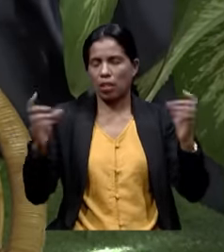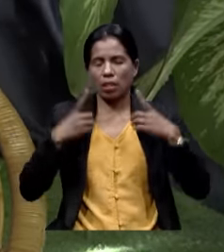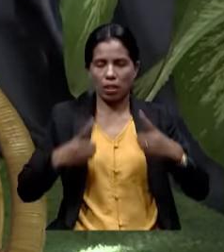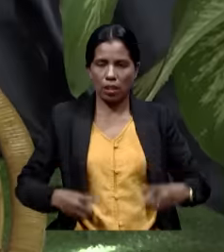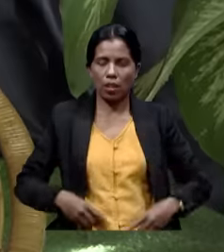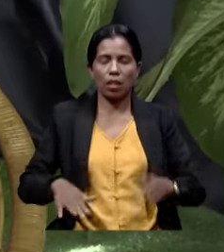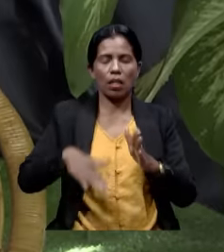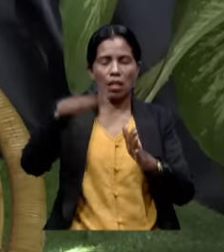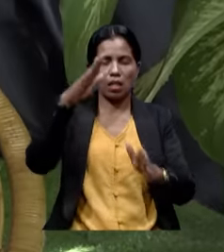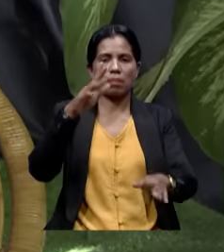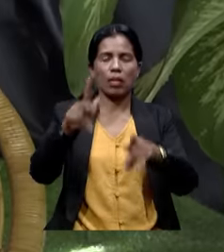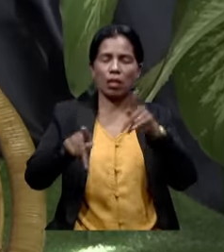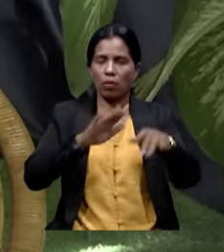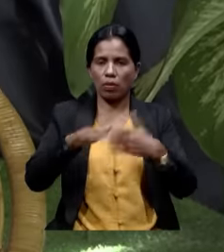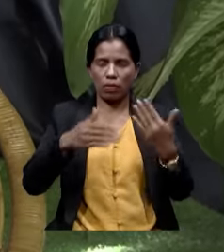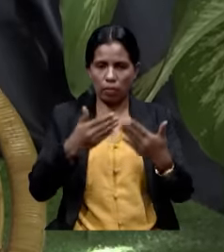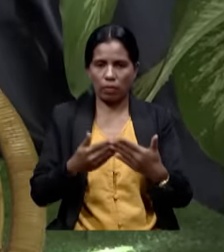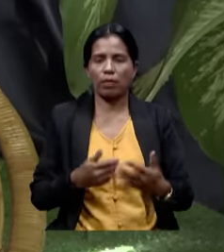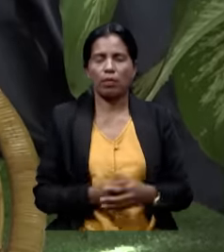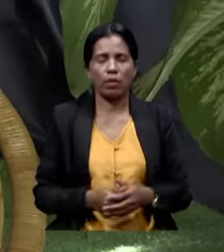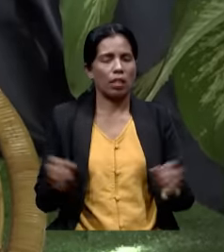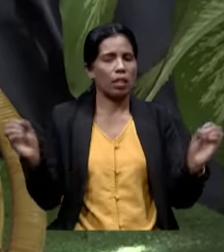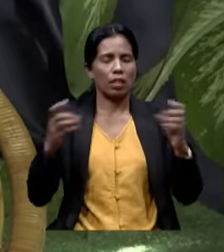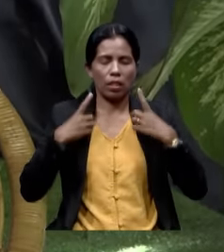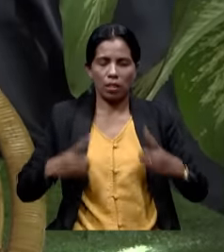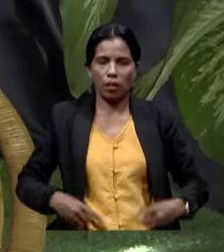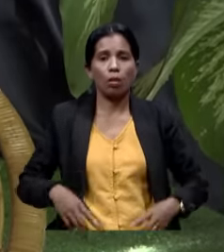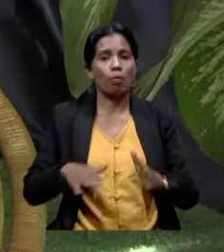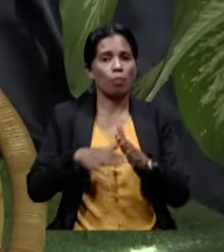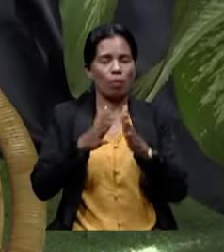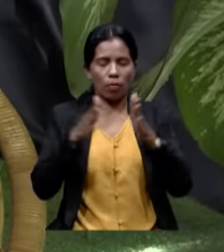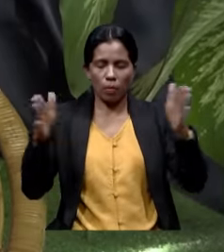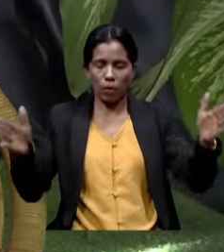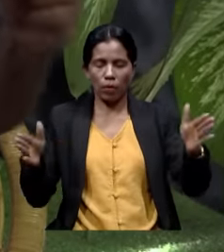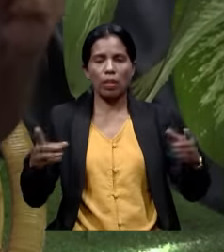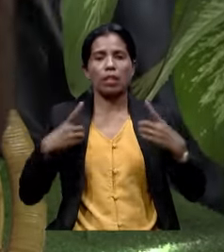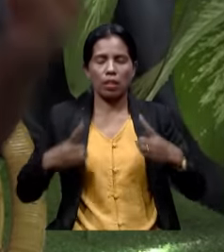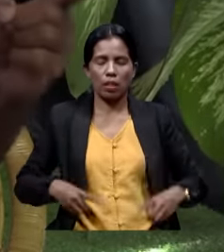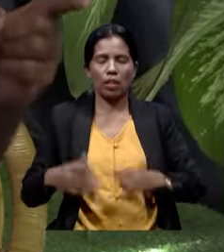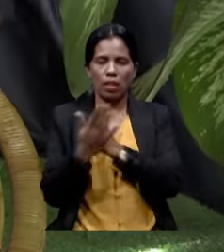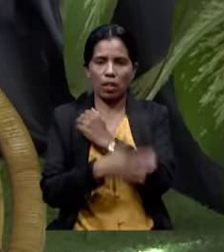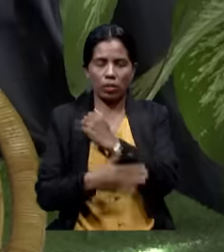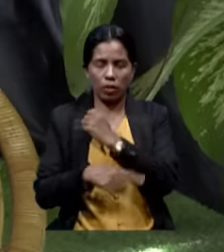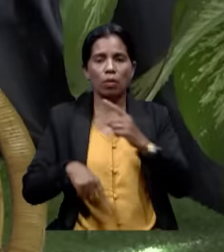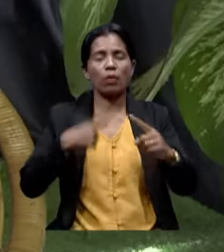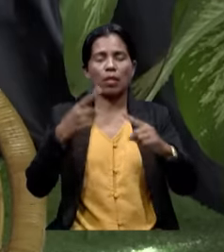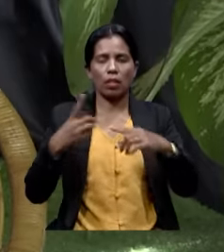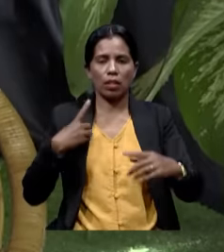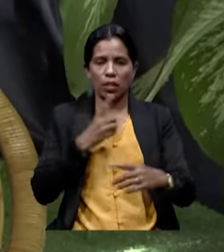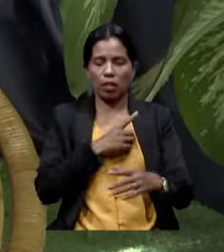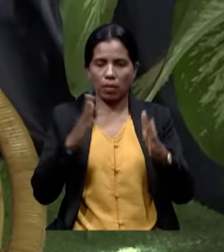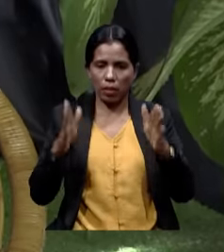asli ufali dignidade povo nian. Laia dignidade ida me bot liu fali dignidade nasau nian se bahira deputado sira